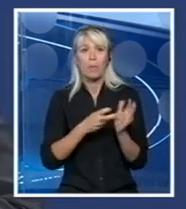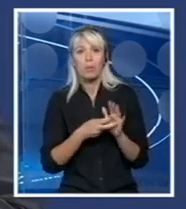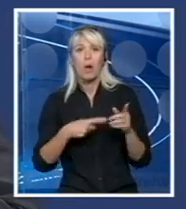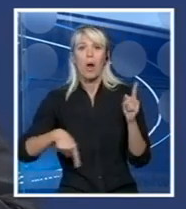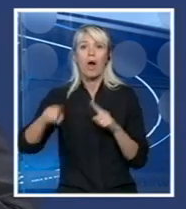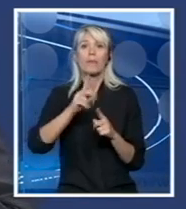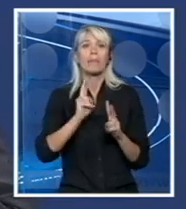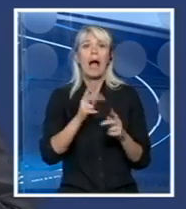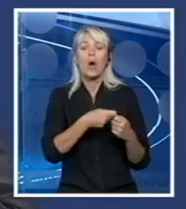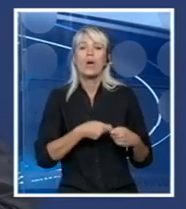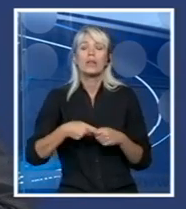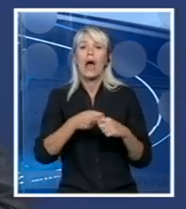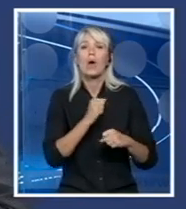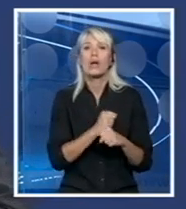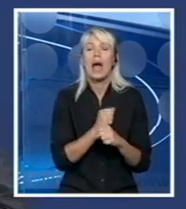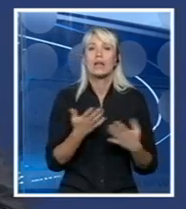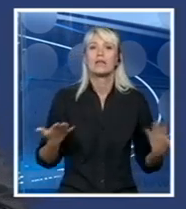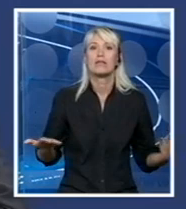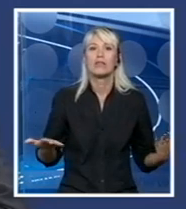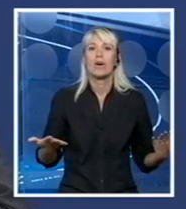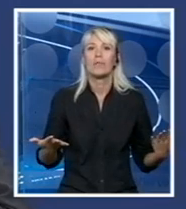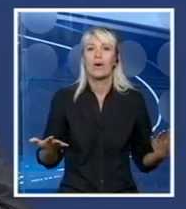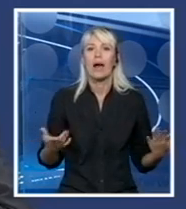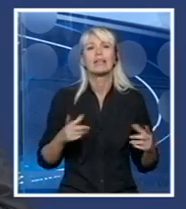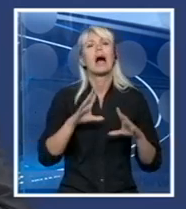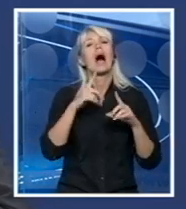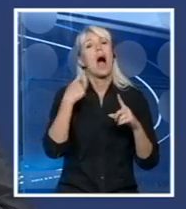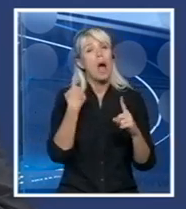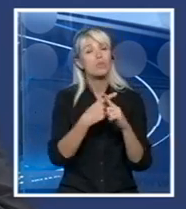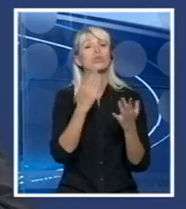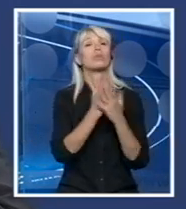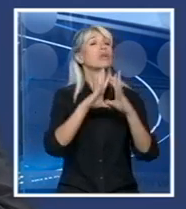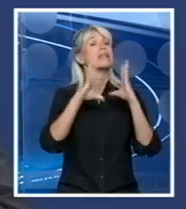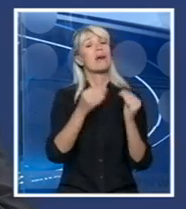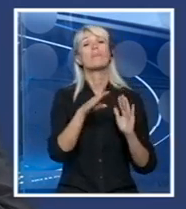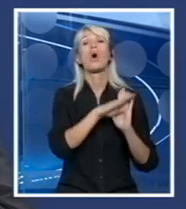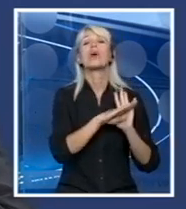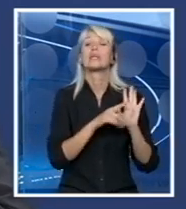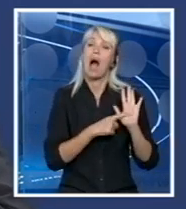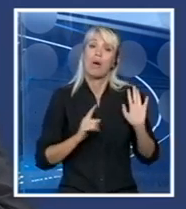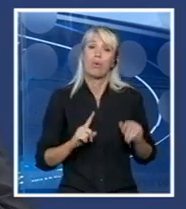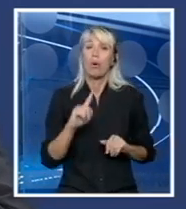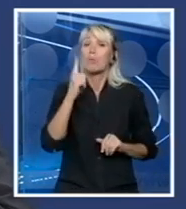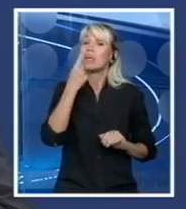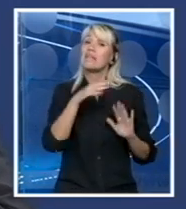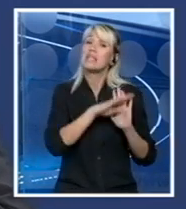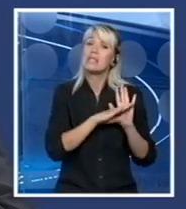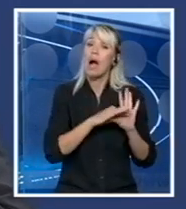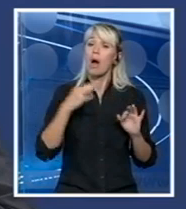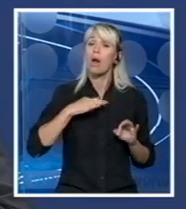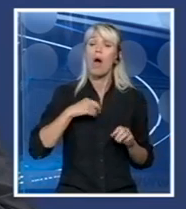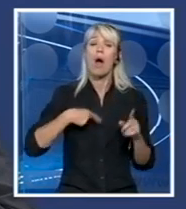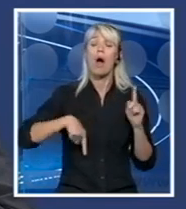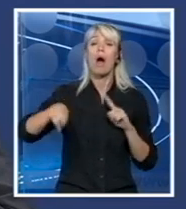koji organizuju rad. Sve to mora da bude na osnovu pozitivnih zakonskih propisa. Prvi i glavni zakon koji sve nas obavezuje, i vas i nas,